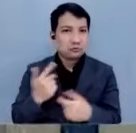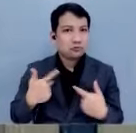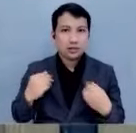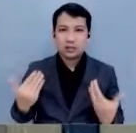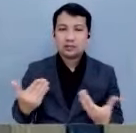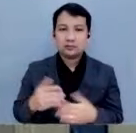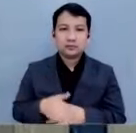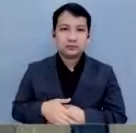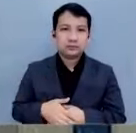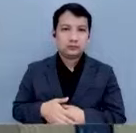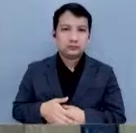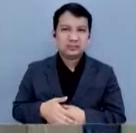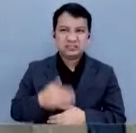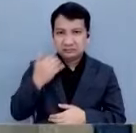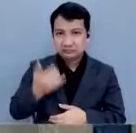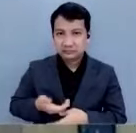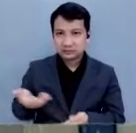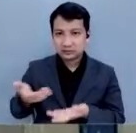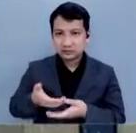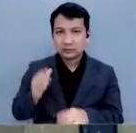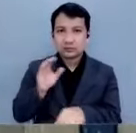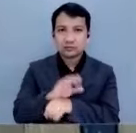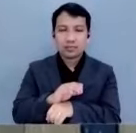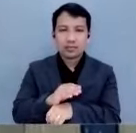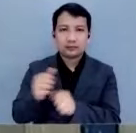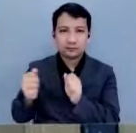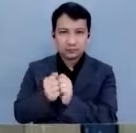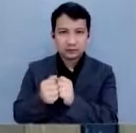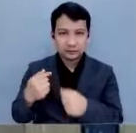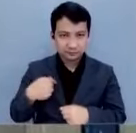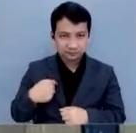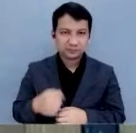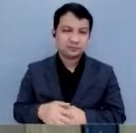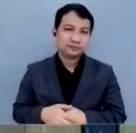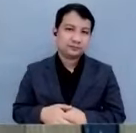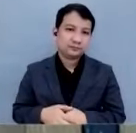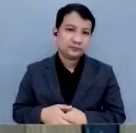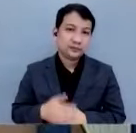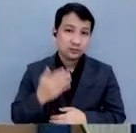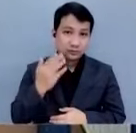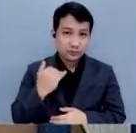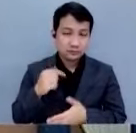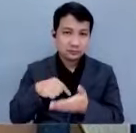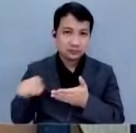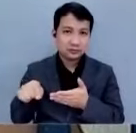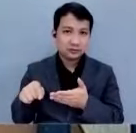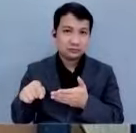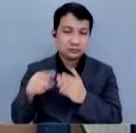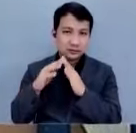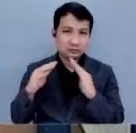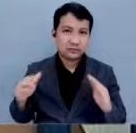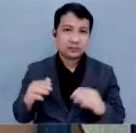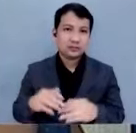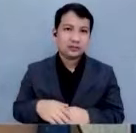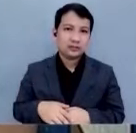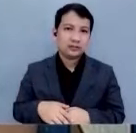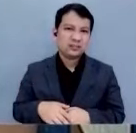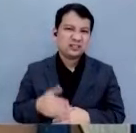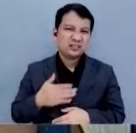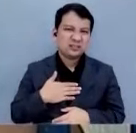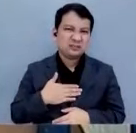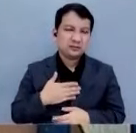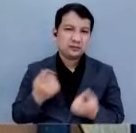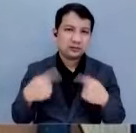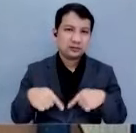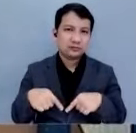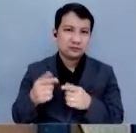niya po ako. Pilitan po na pasama. Dahil? Pambahay po sa bahay. Nangyari lang po talaga, medyo gipit lang